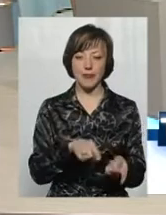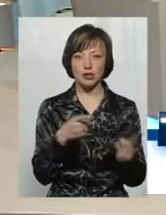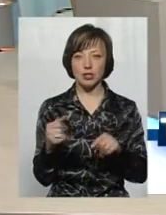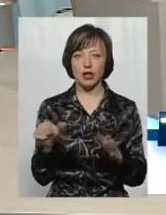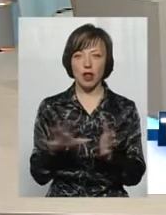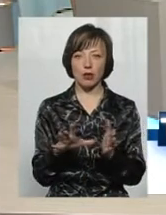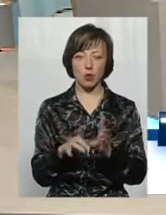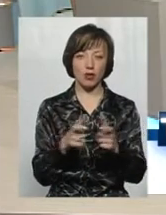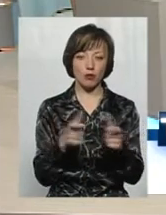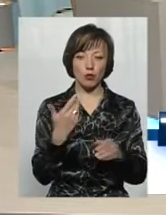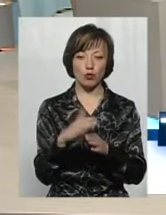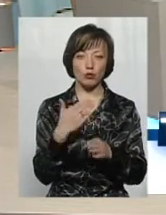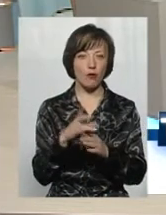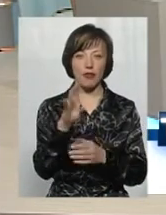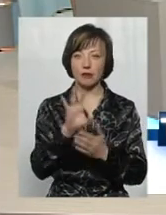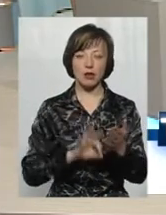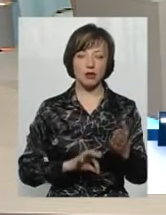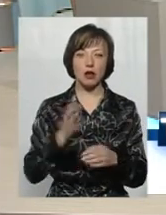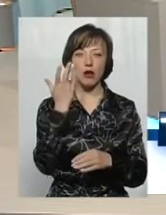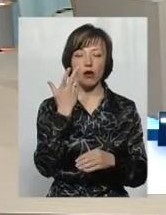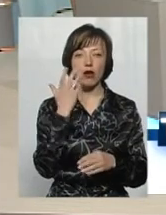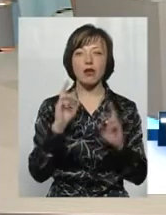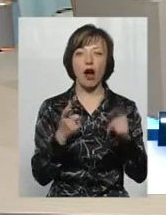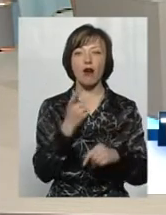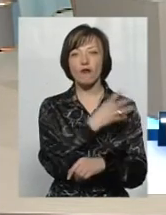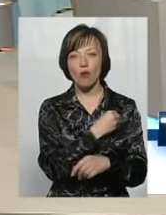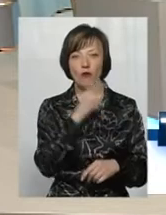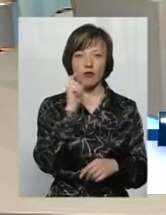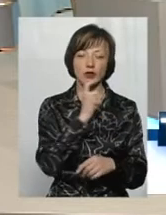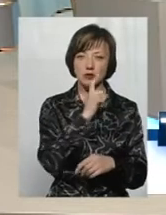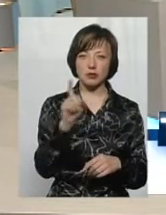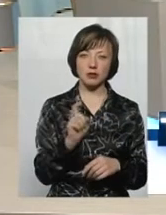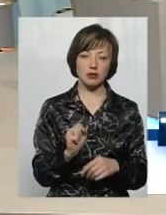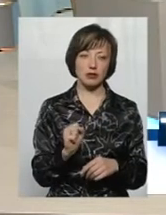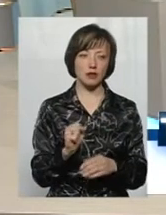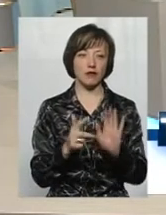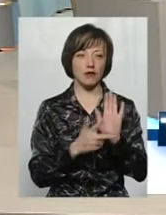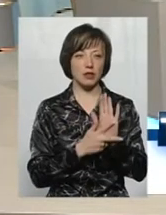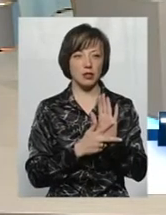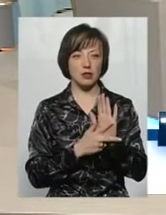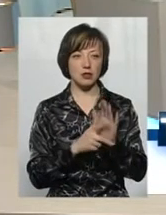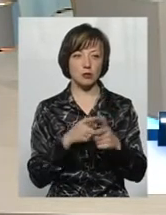поступово. Не відразу, як це роблять у Львові чи у Вінниці за 8 чи